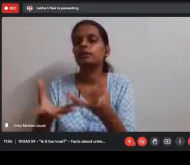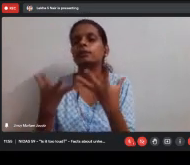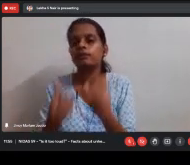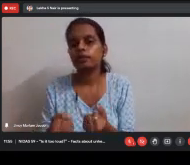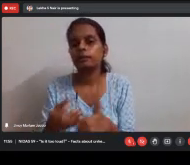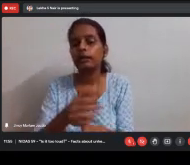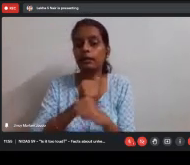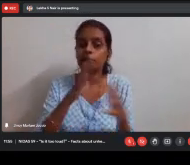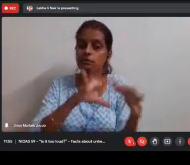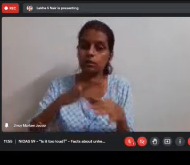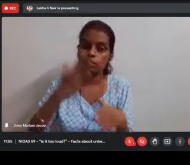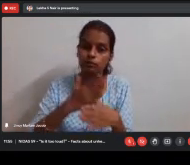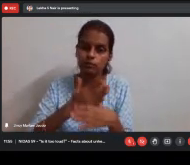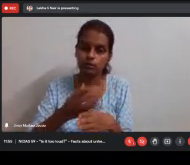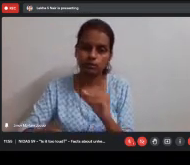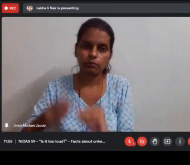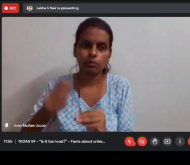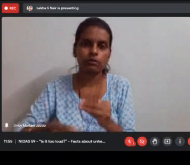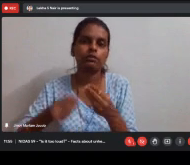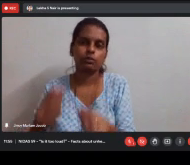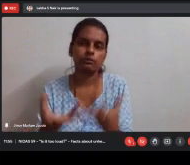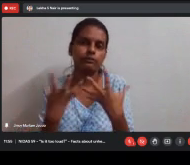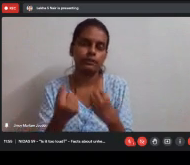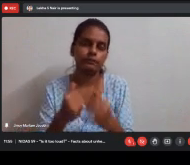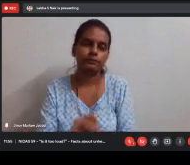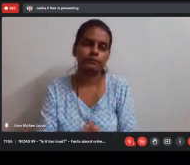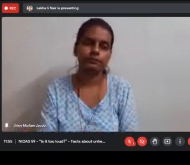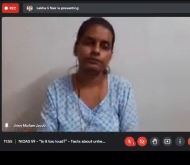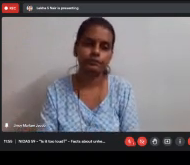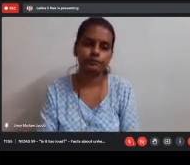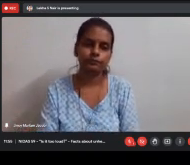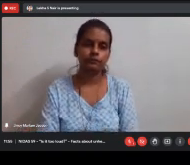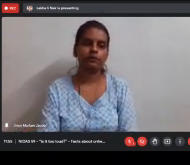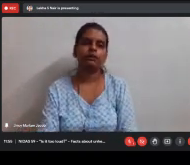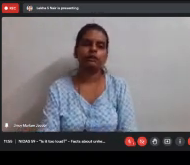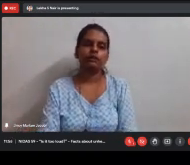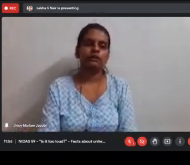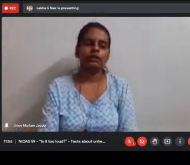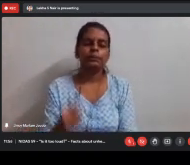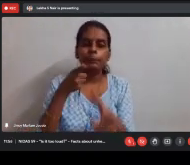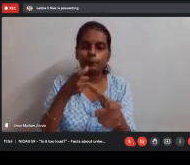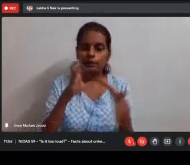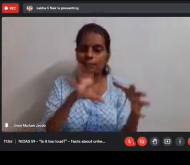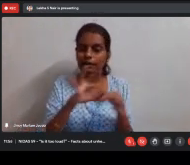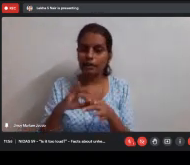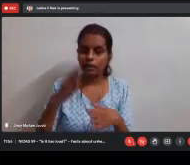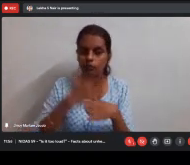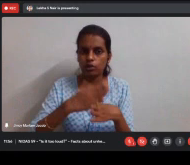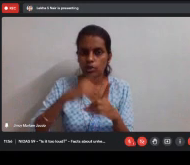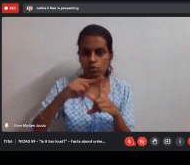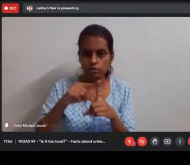മാനസികമായിട്ടുള്ള ആരോഗ്യത്തിന് അത് വളരെയധികം ബാധിക്കുന്നുണ്ട്. സോ ഇതൊക്കെ ഒഴിവാക്കാനായിട്ട് നമ്മള് അതിന്